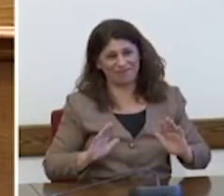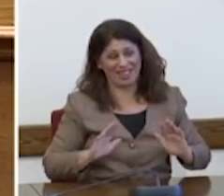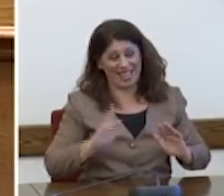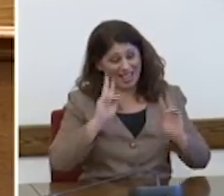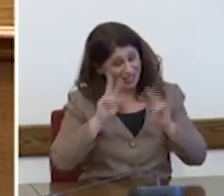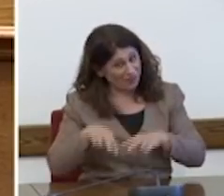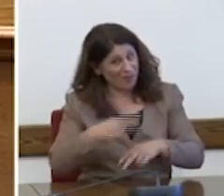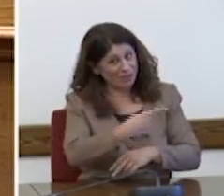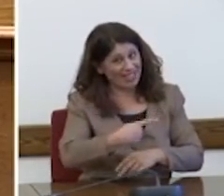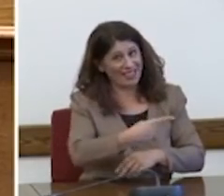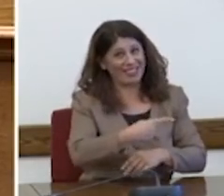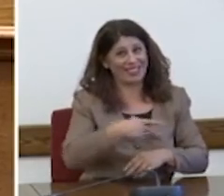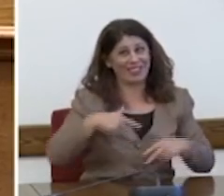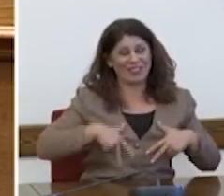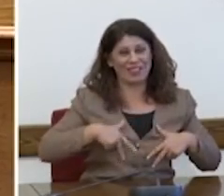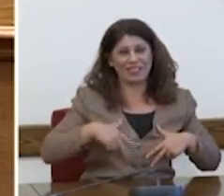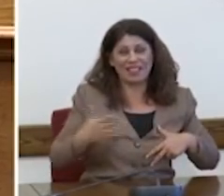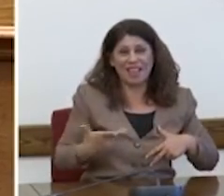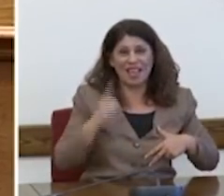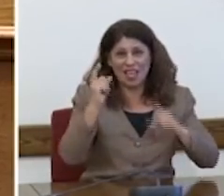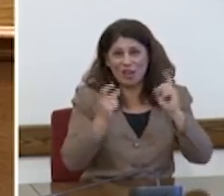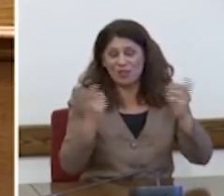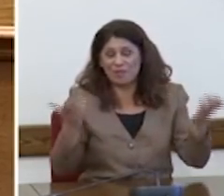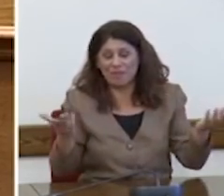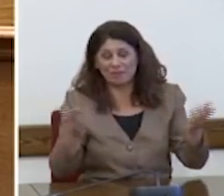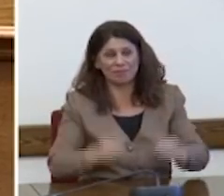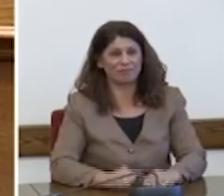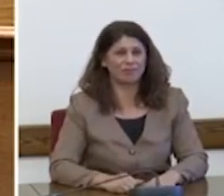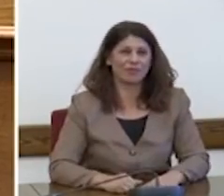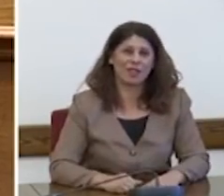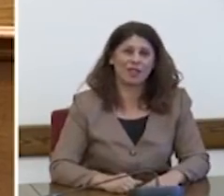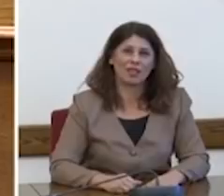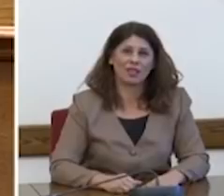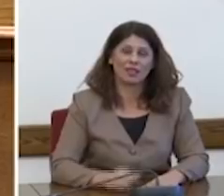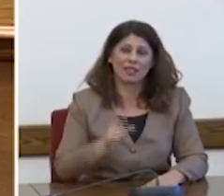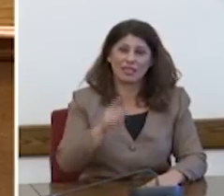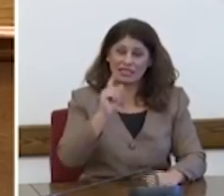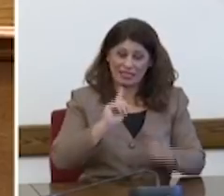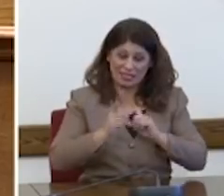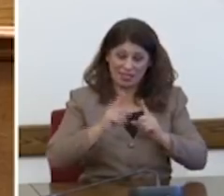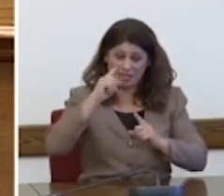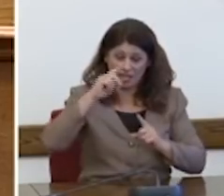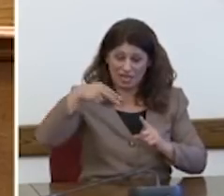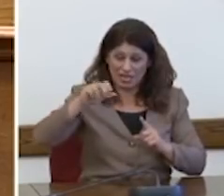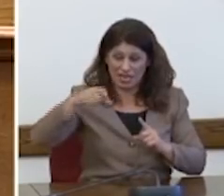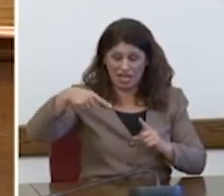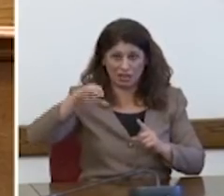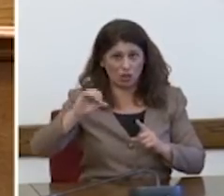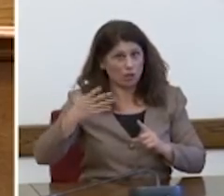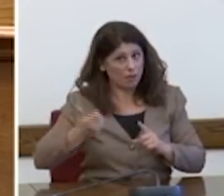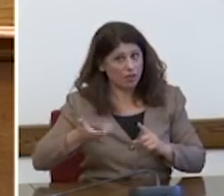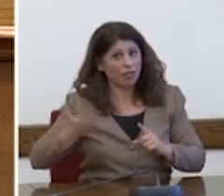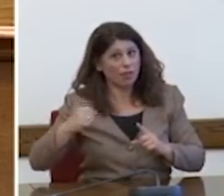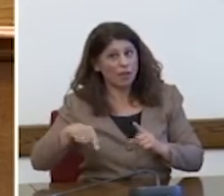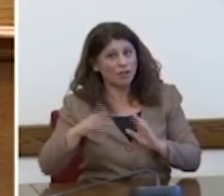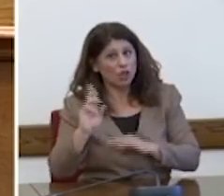κοινού. Και τίθεται το ερώτημα. Στην ιδρυτική συνθήκη του ΝΑΤΟ υπάρχει ή δεν υπάρχει τέτοια